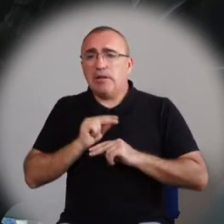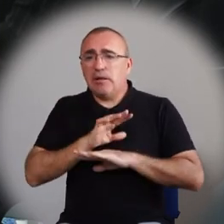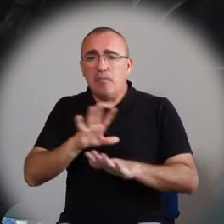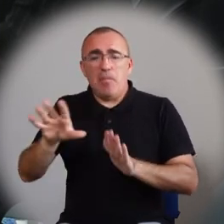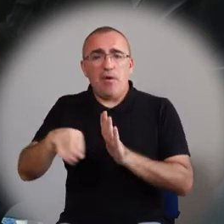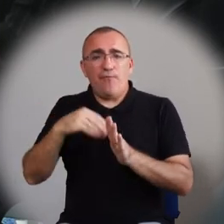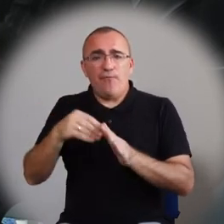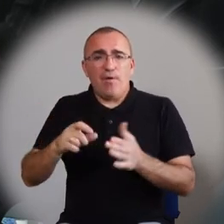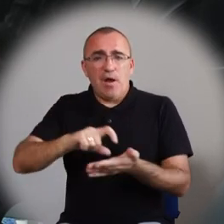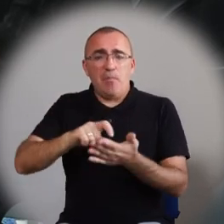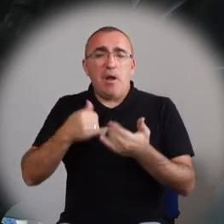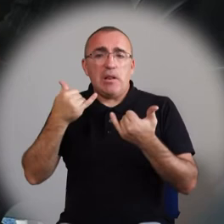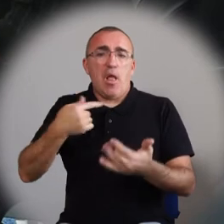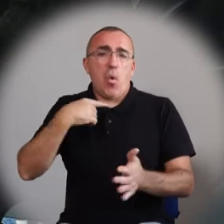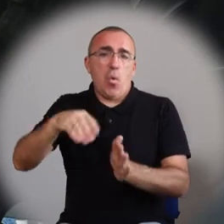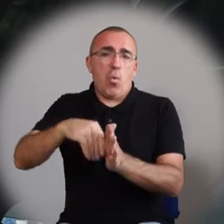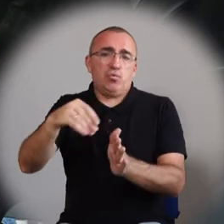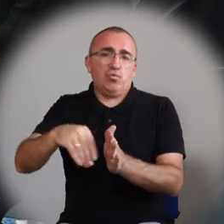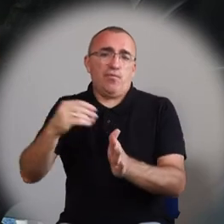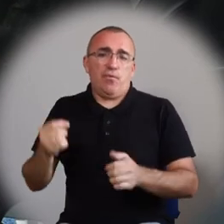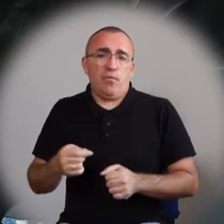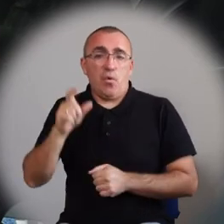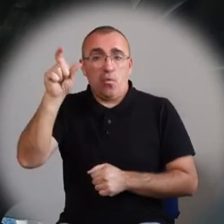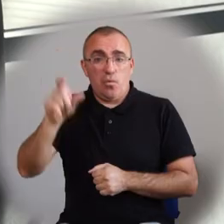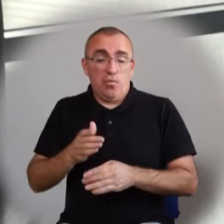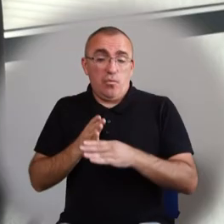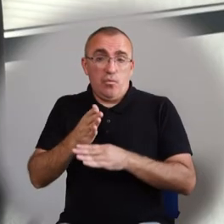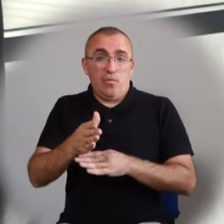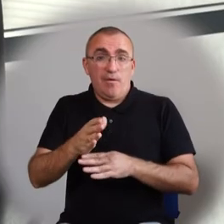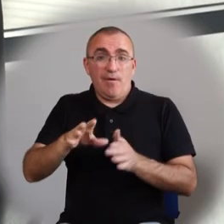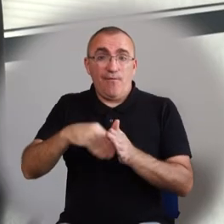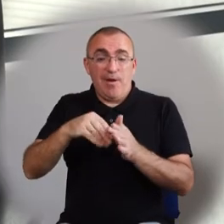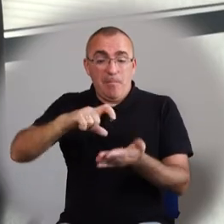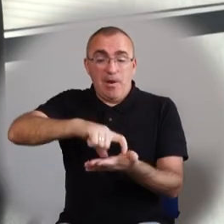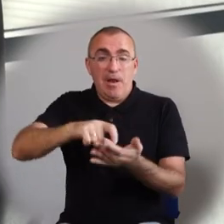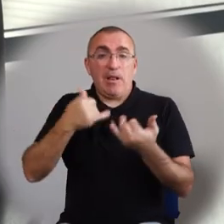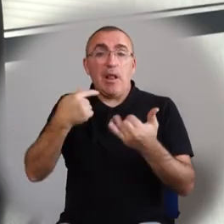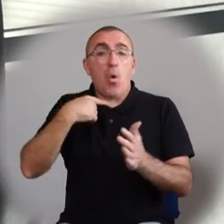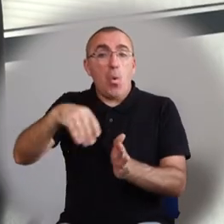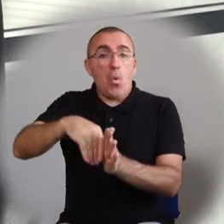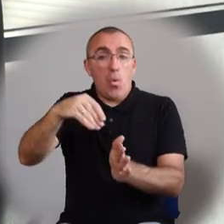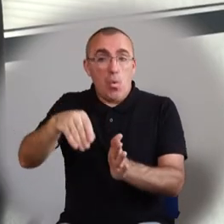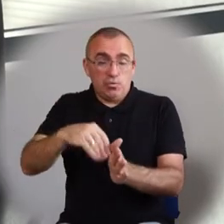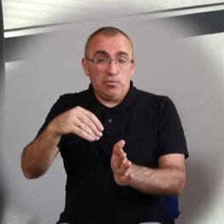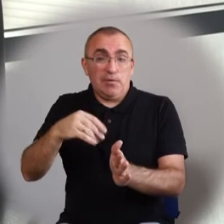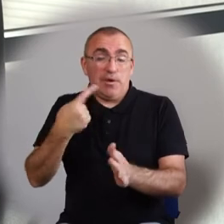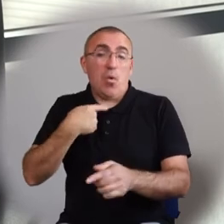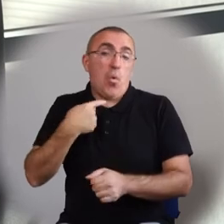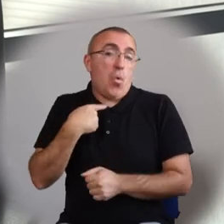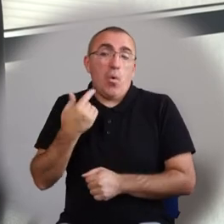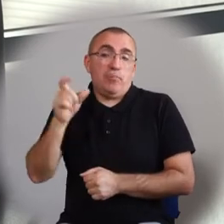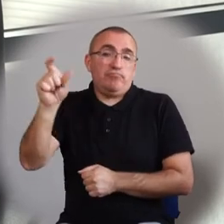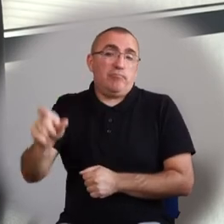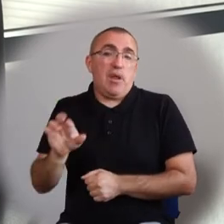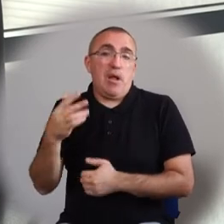ресурс, він не працює в виборчих кабінках для голосування. Тобто людина заходить у виборчу кабінку для голосування і